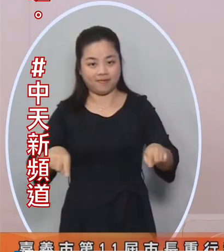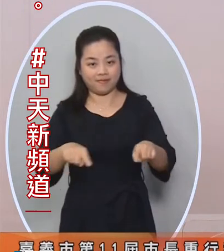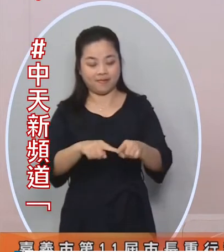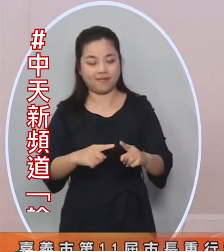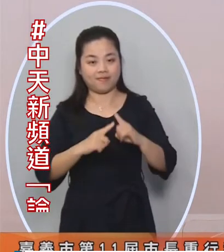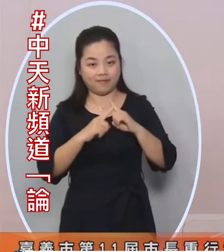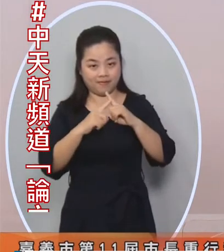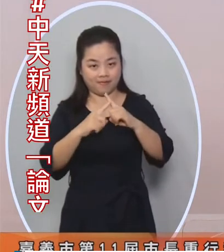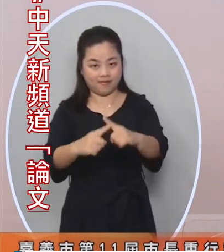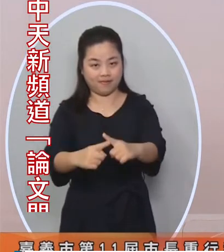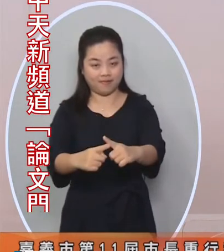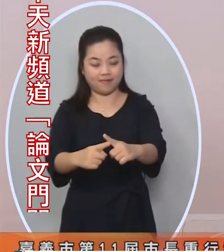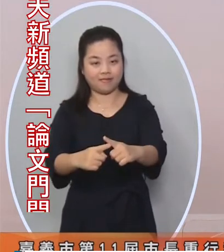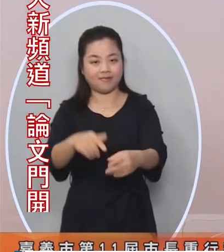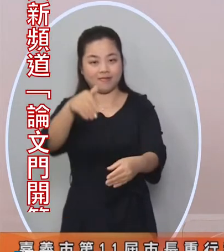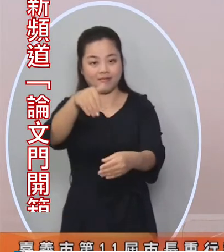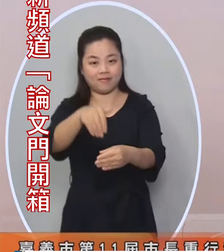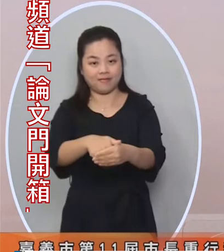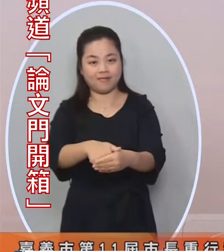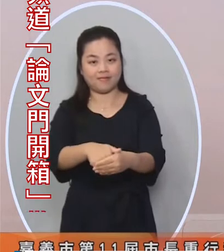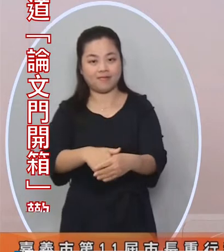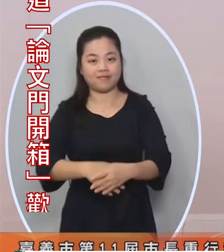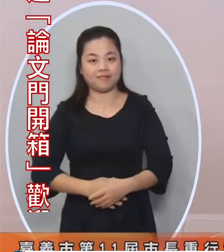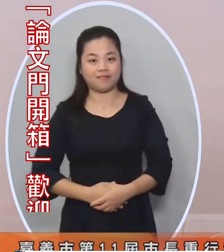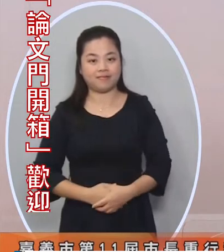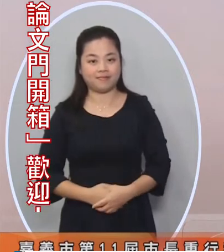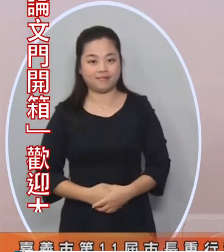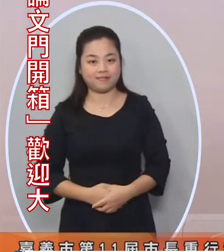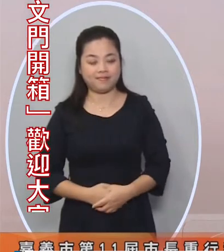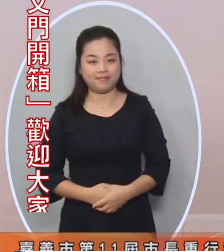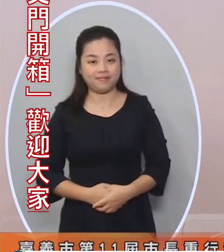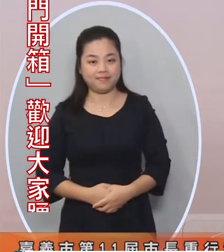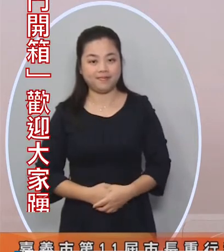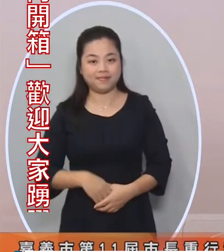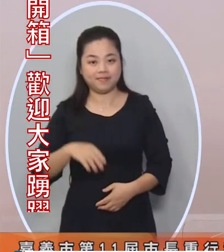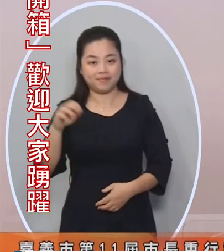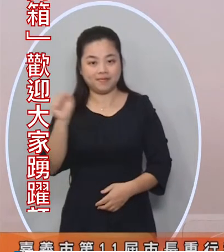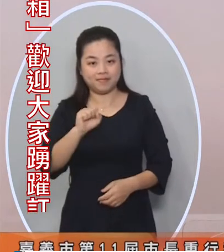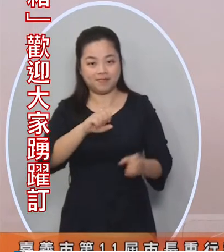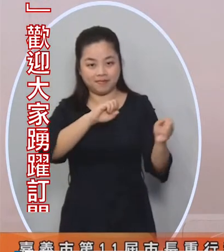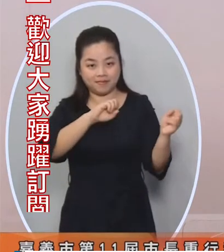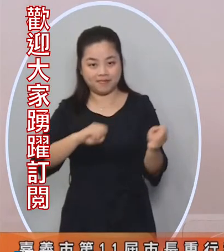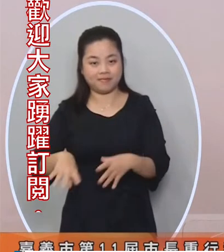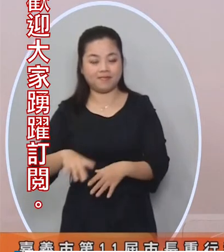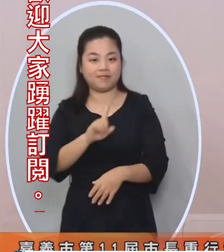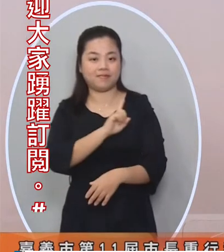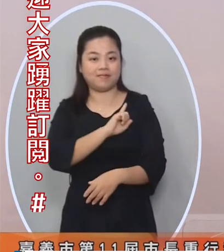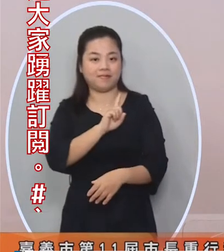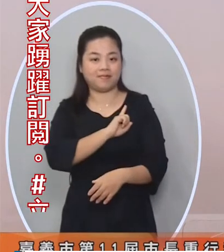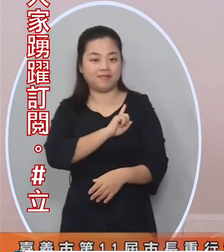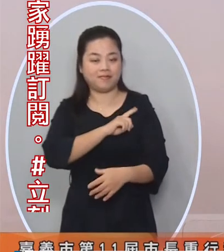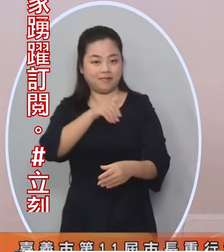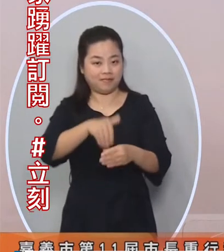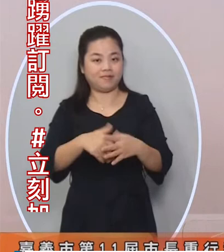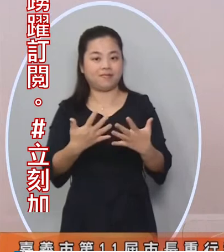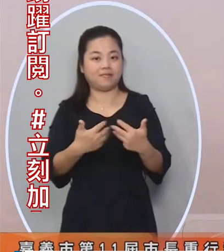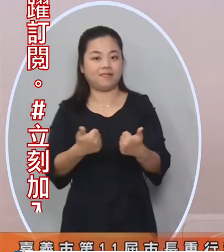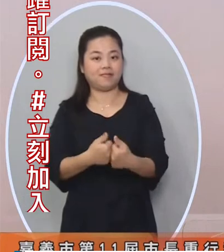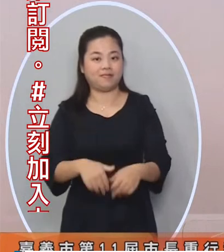到指定的投票所投票，千万毋通放弃家己神圣的一